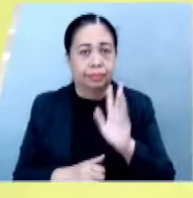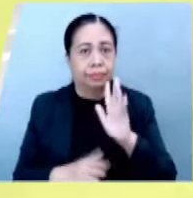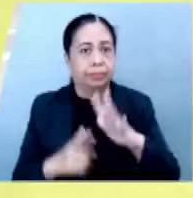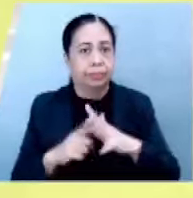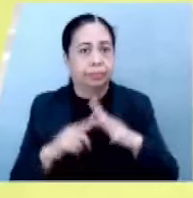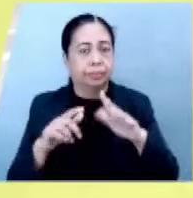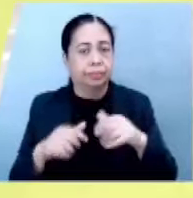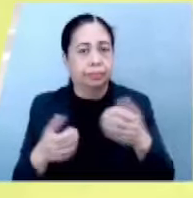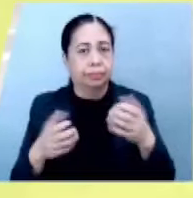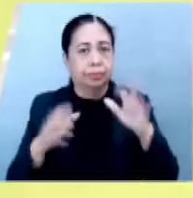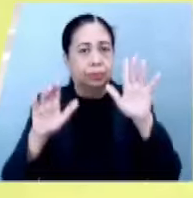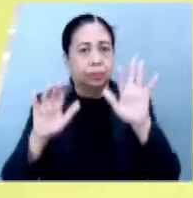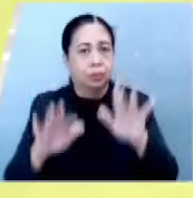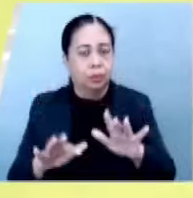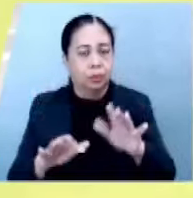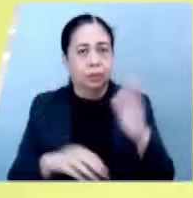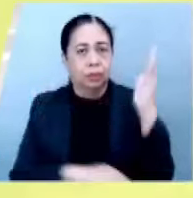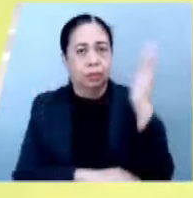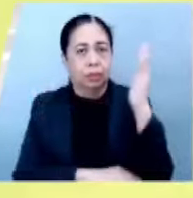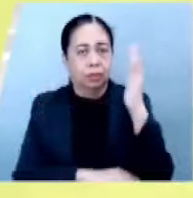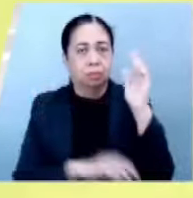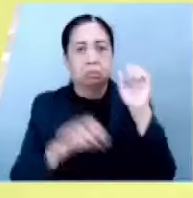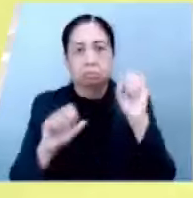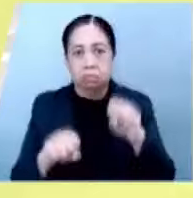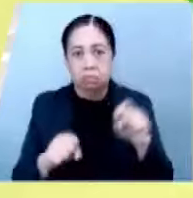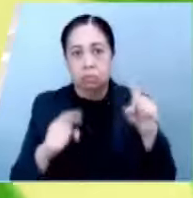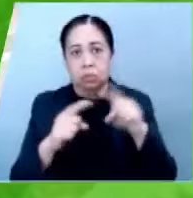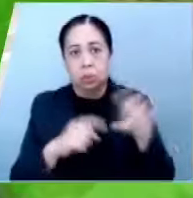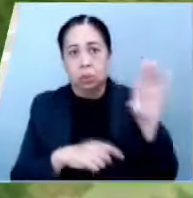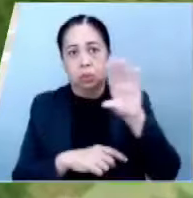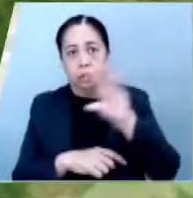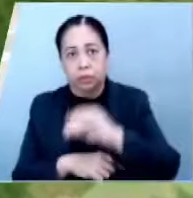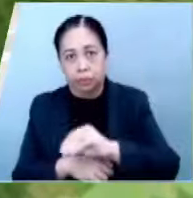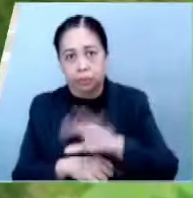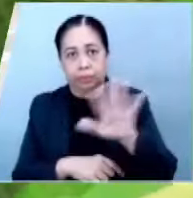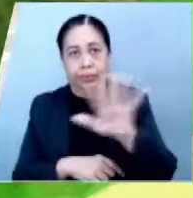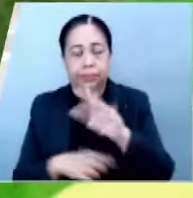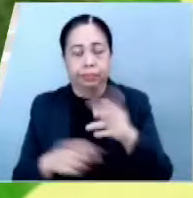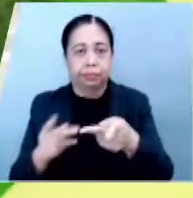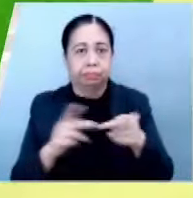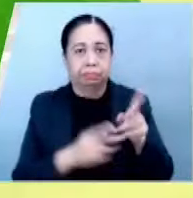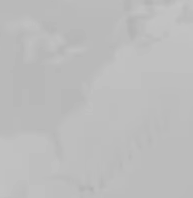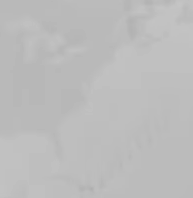tumaas ang tsansa ng ulan bandang tanghali at posibleng hanggang hapon o gabi sa ilang lungsod.